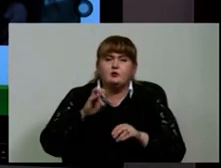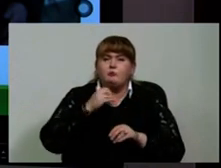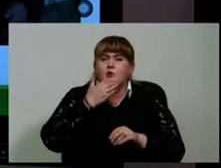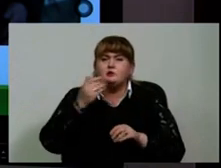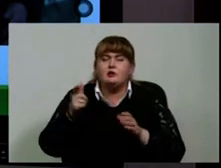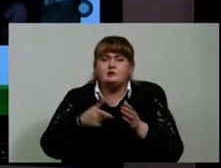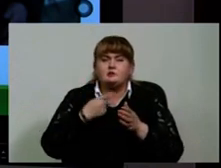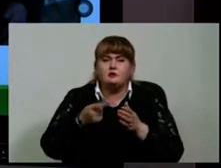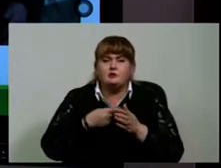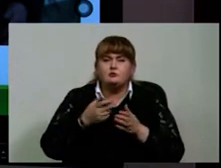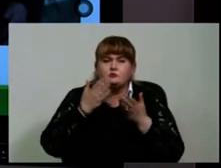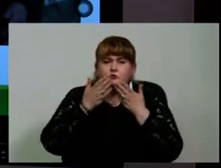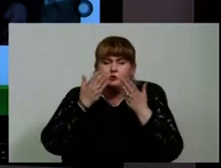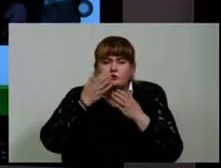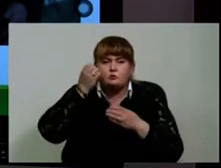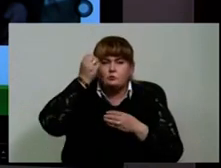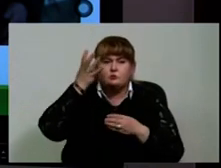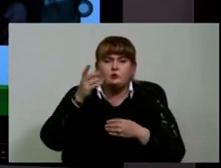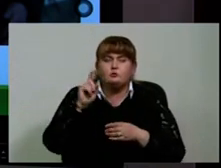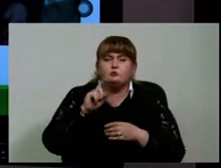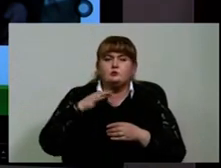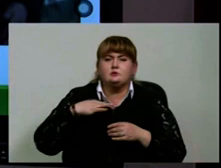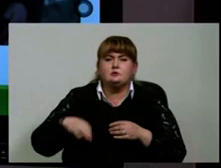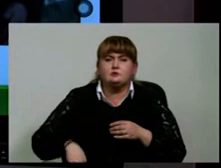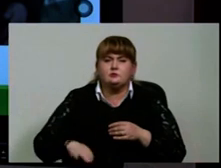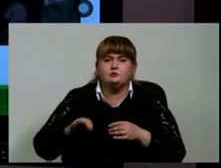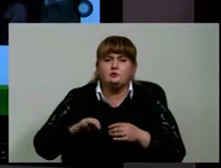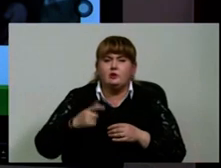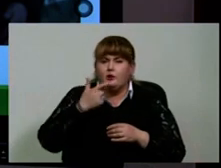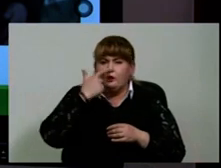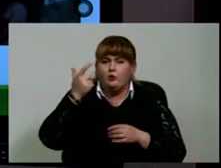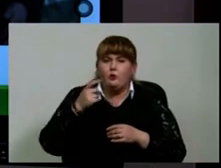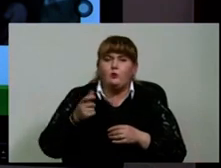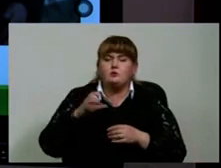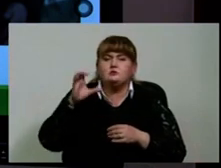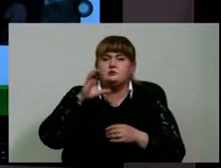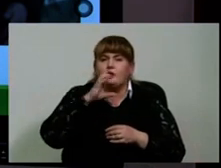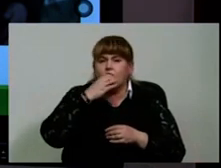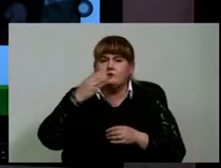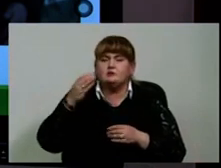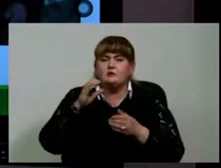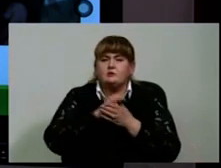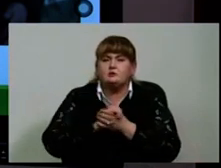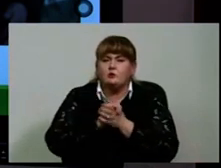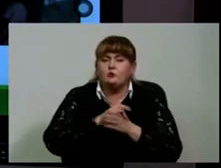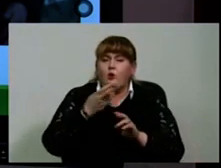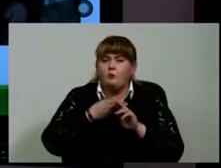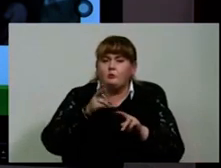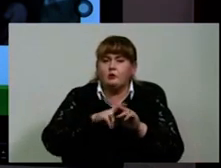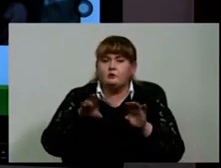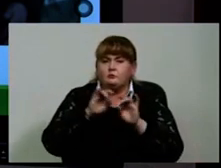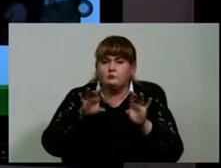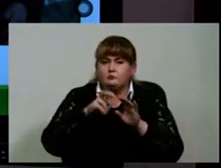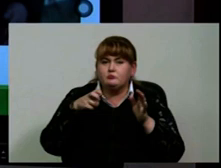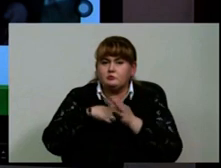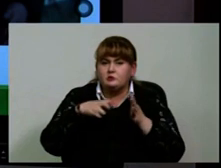последней странице, читатель узнает, что сын Маланьи – герой Советского Союза. Об этом упоминает в